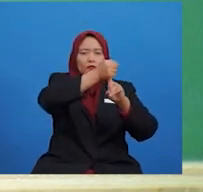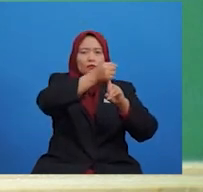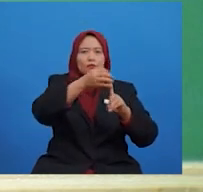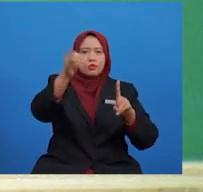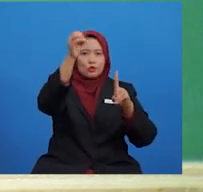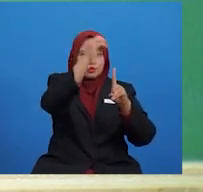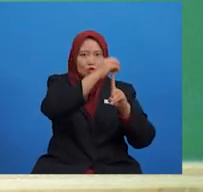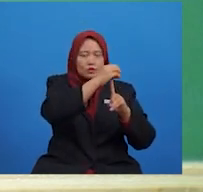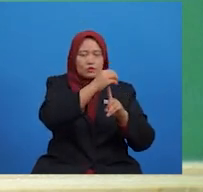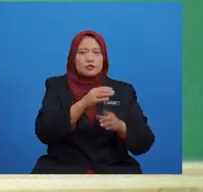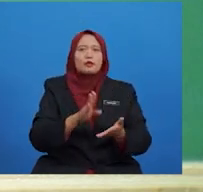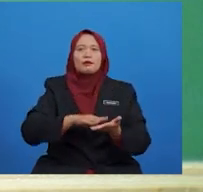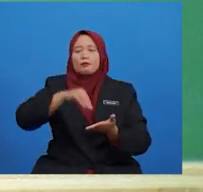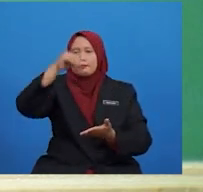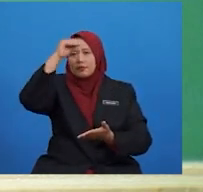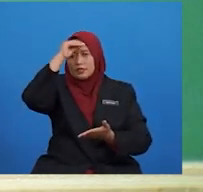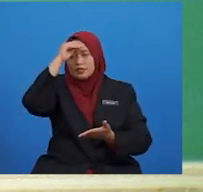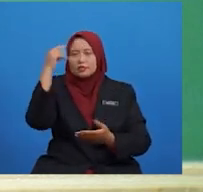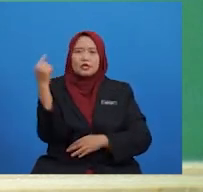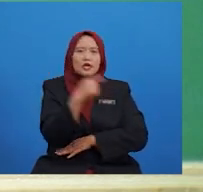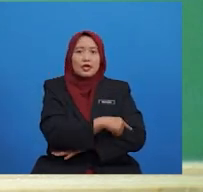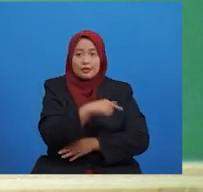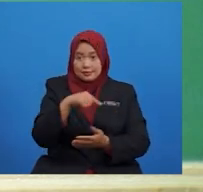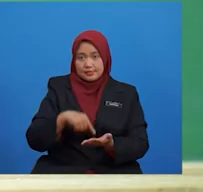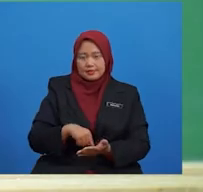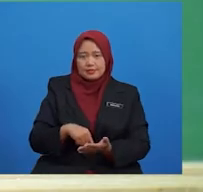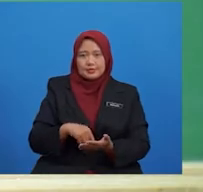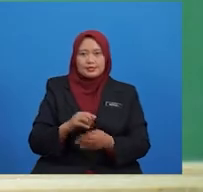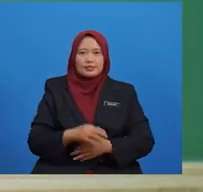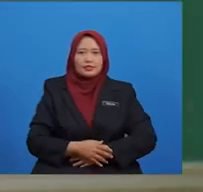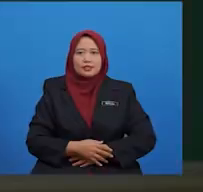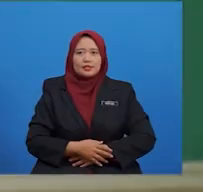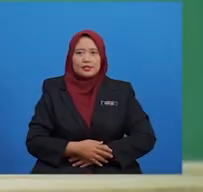objektif pembelajaran kita pada hari ini.